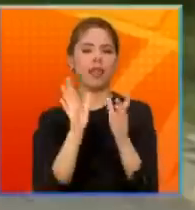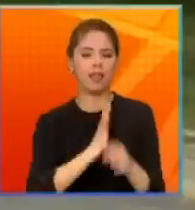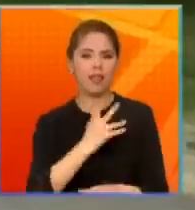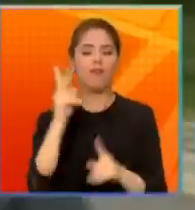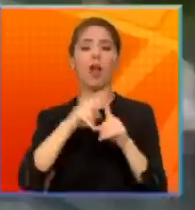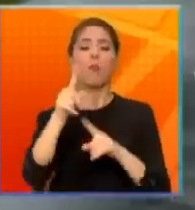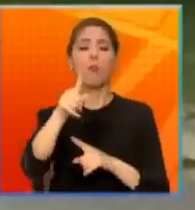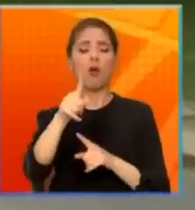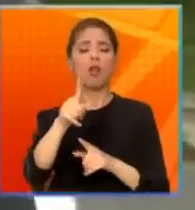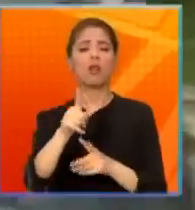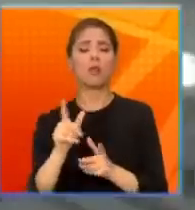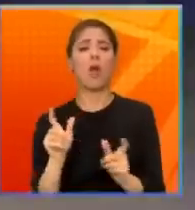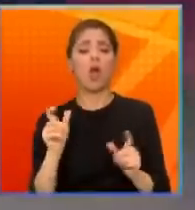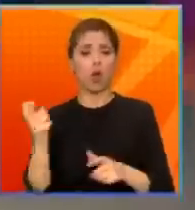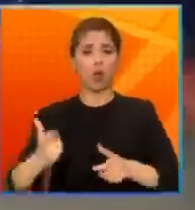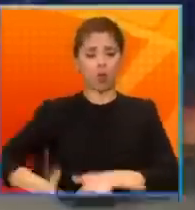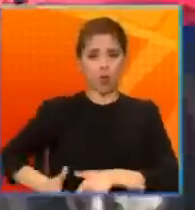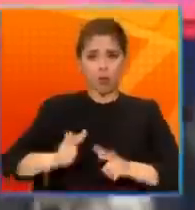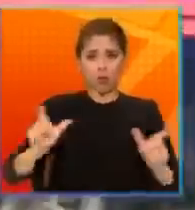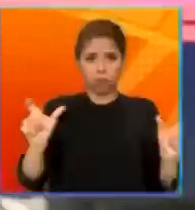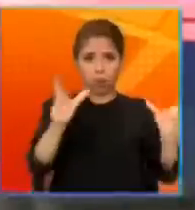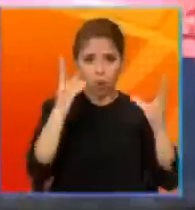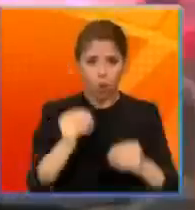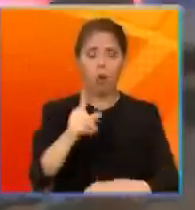Polisin geniş güvenlik önlemleri aldığı yurtta AFAD ve